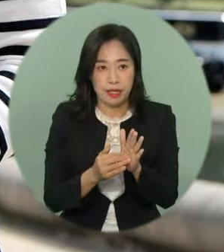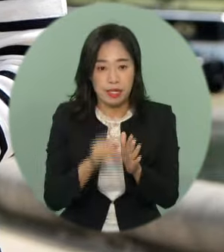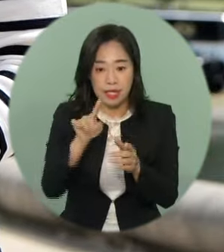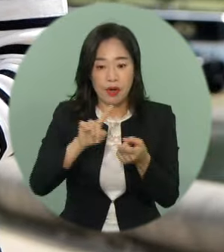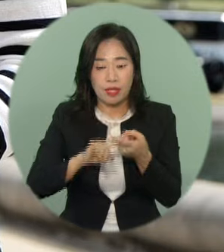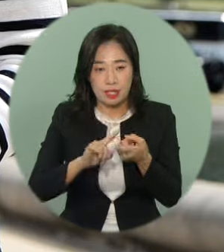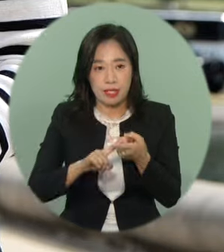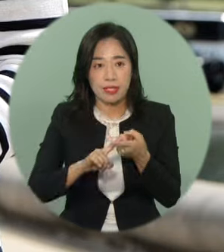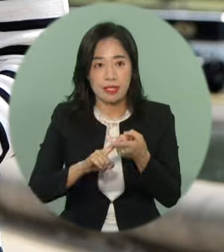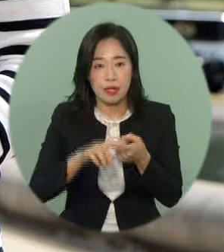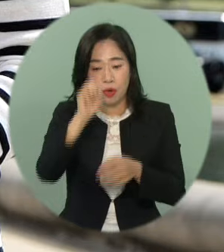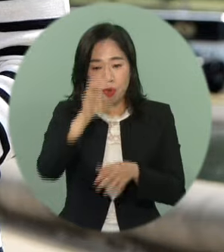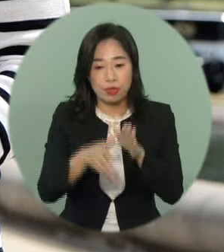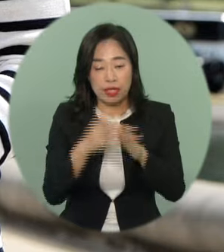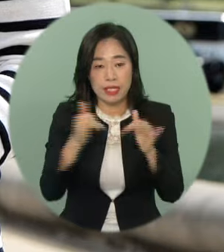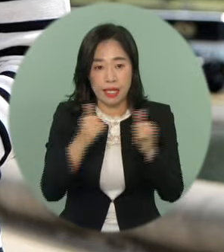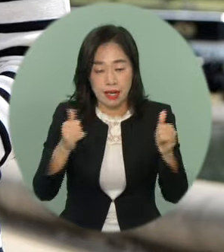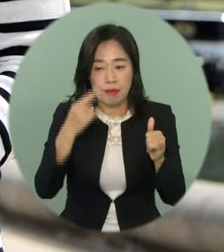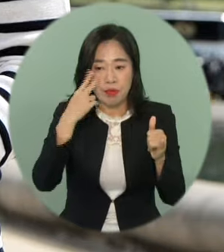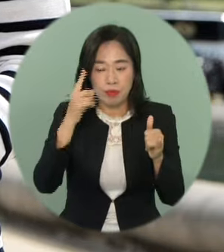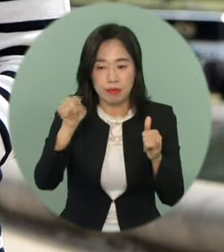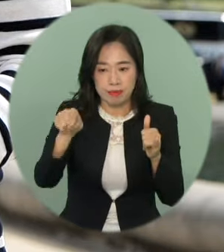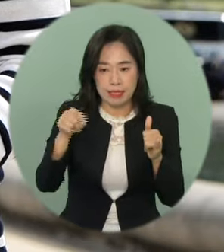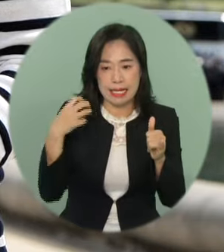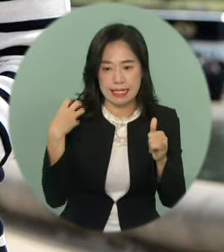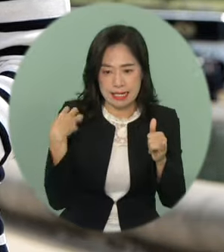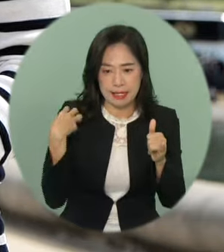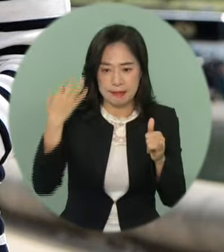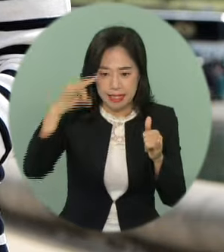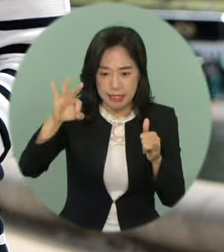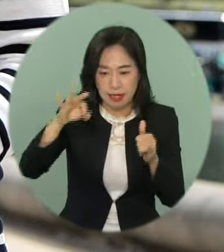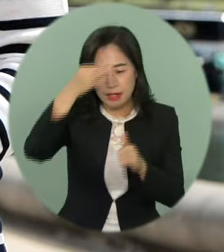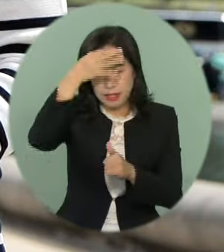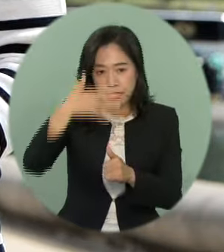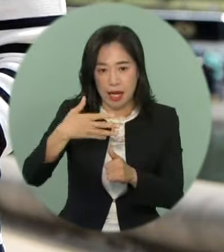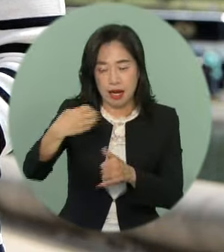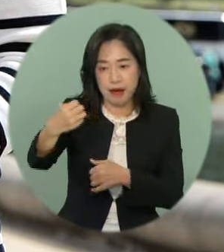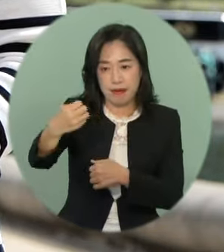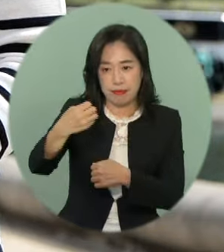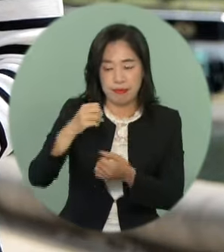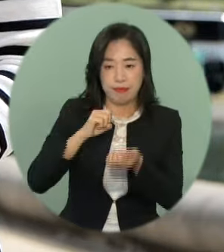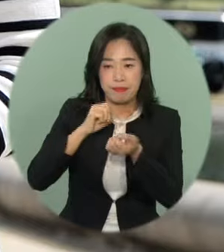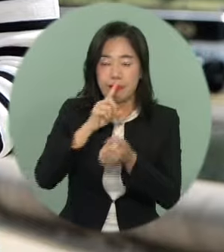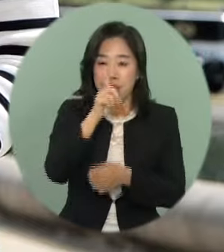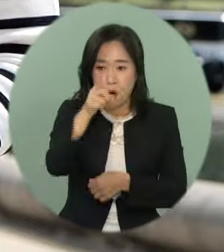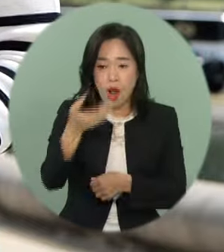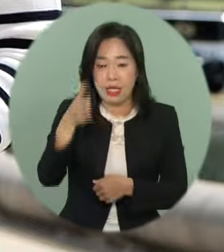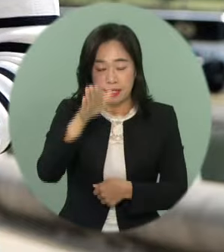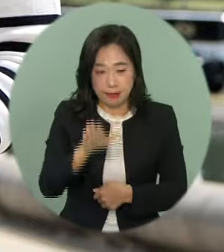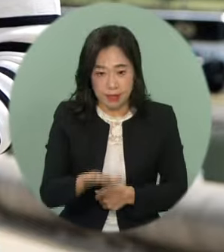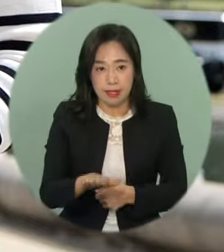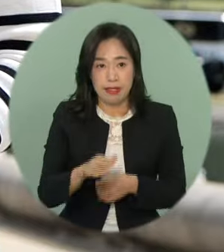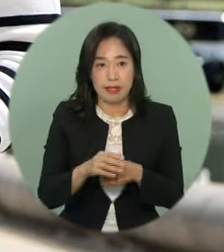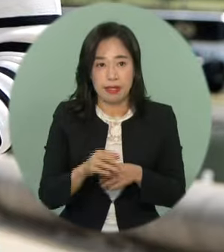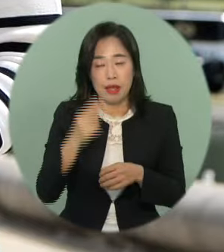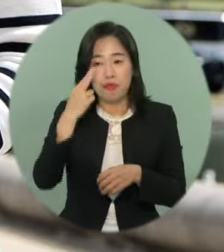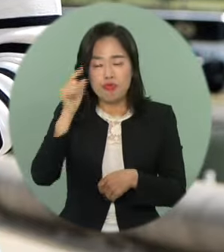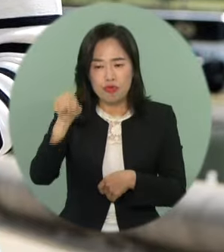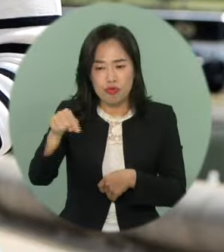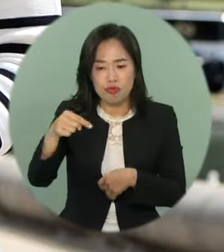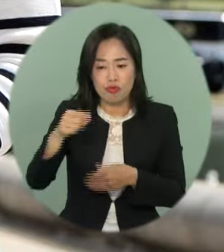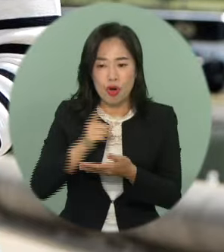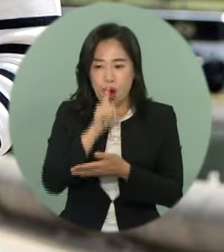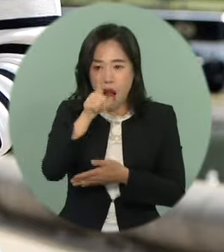이런 점 때문에 광주 시민들은 미국의 책임에 대한 인정과 사과를 끊임없이 요구해 오고 있지만 미국은이